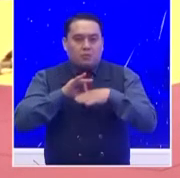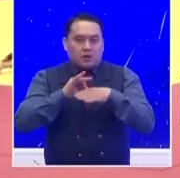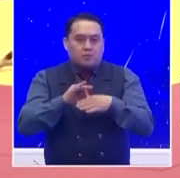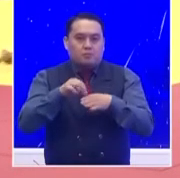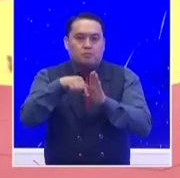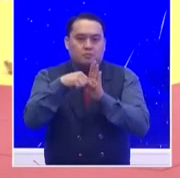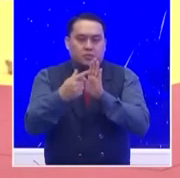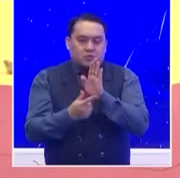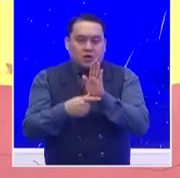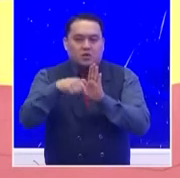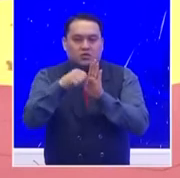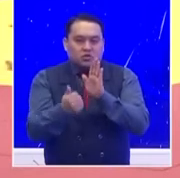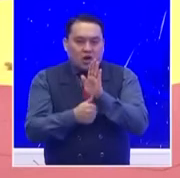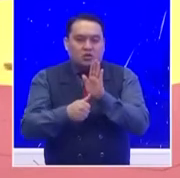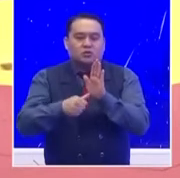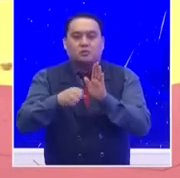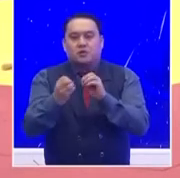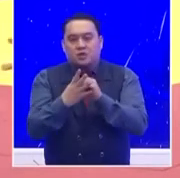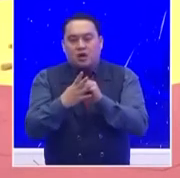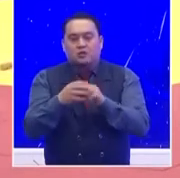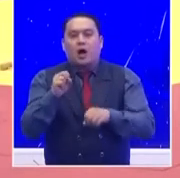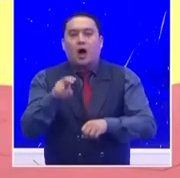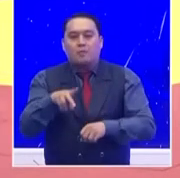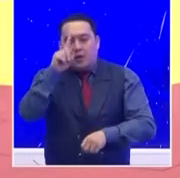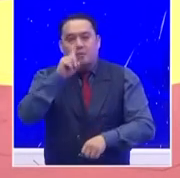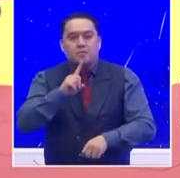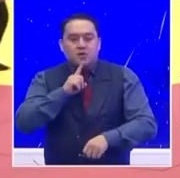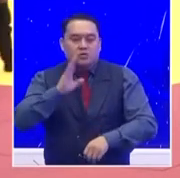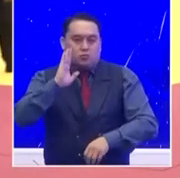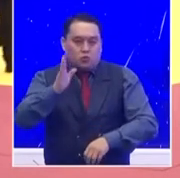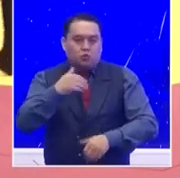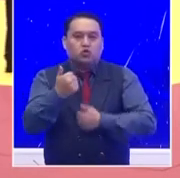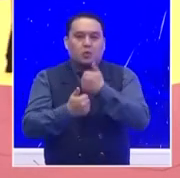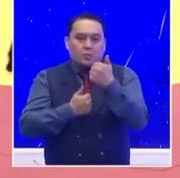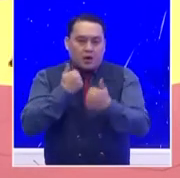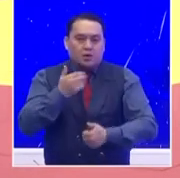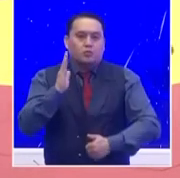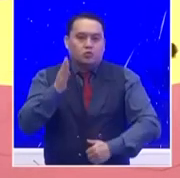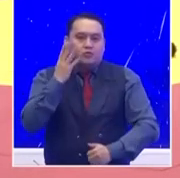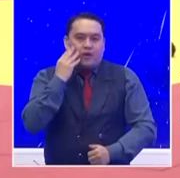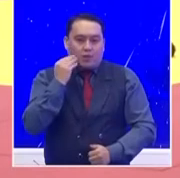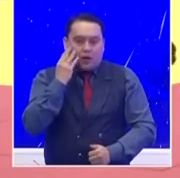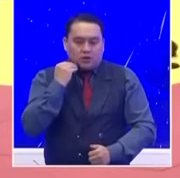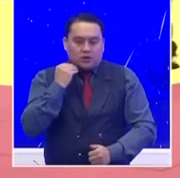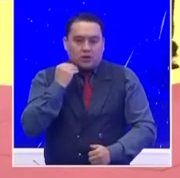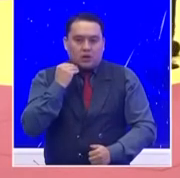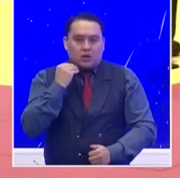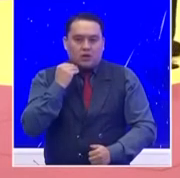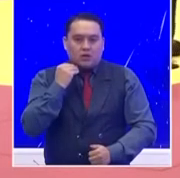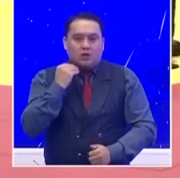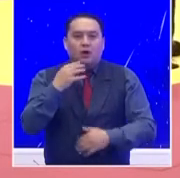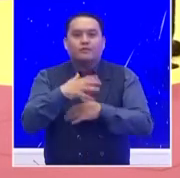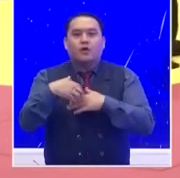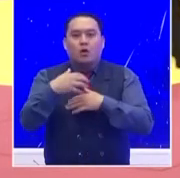на 17 лет будем проводить здесь полукруга не начале апреля остальные чемпионаты будут в алмате учись